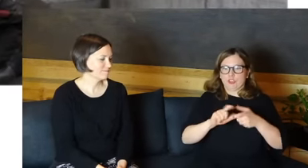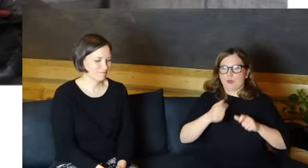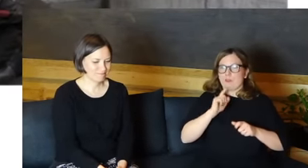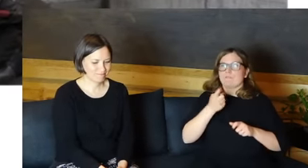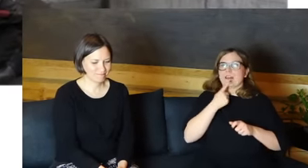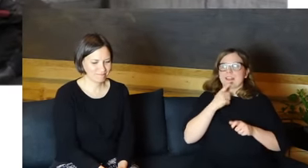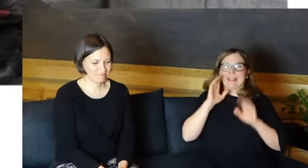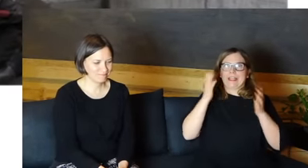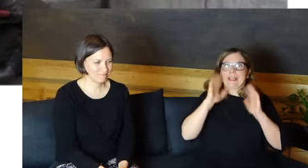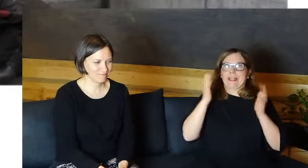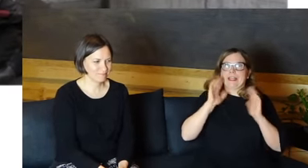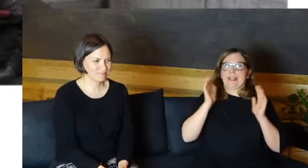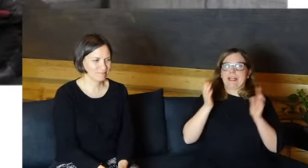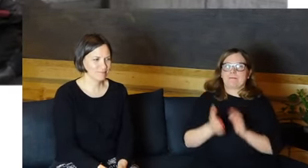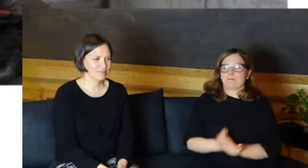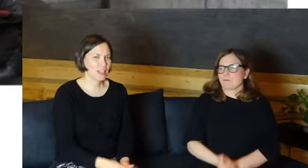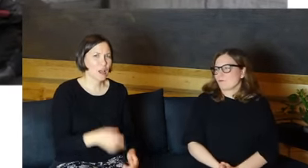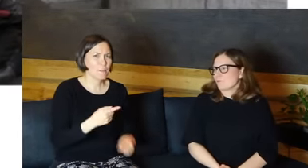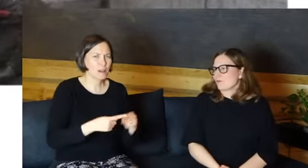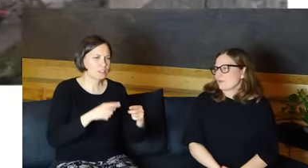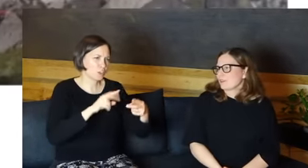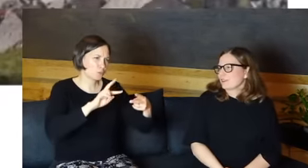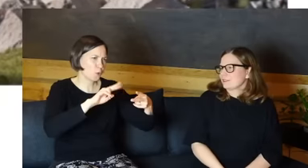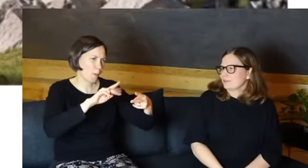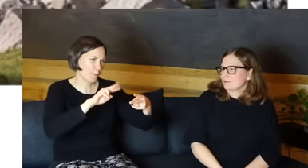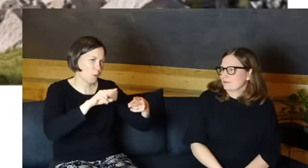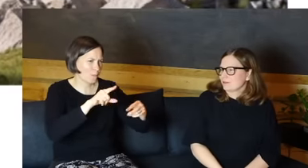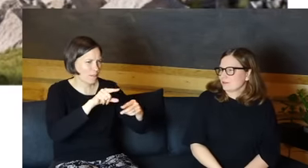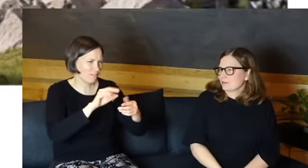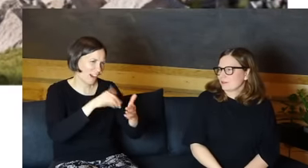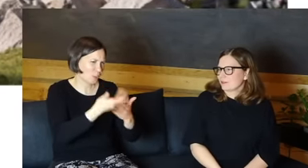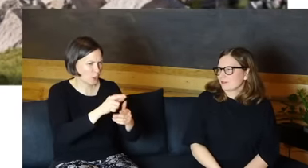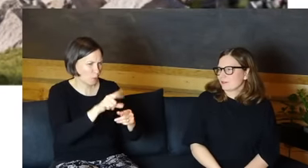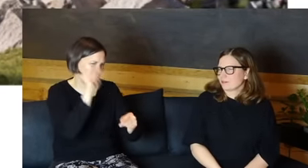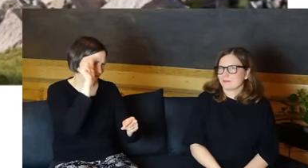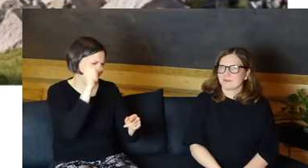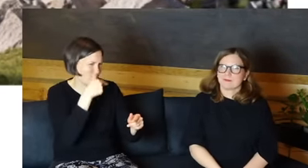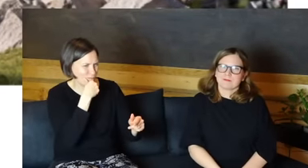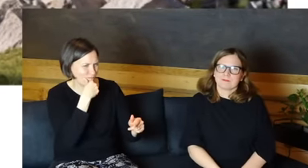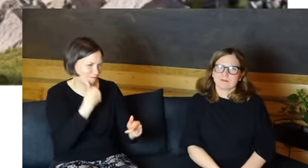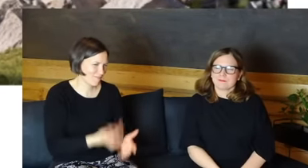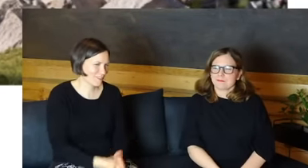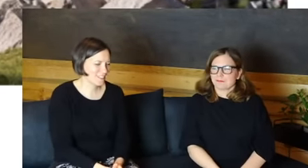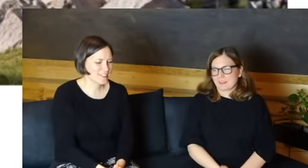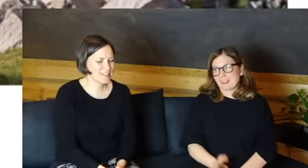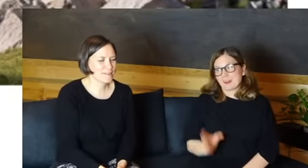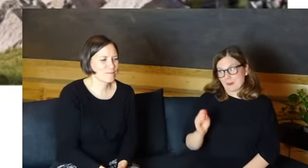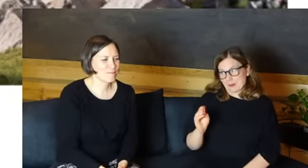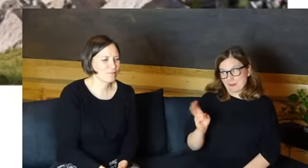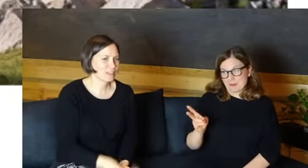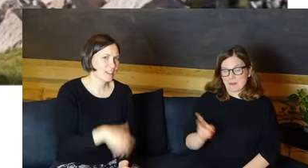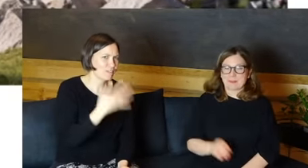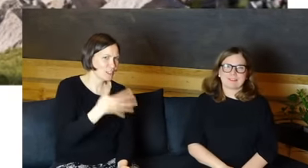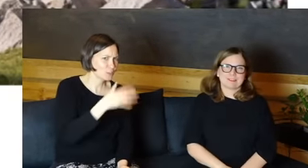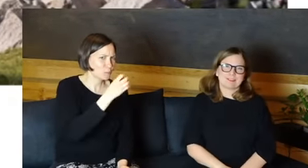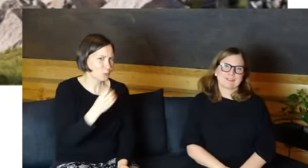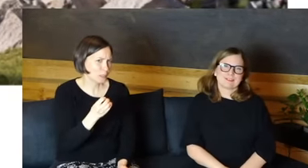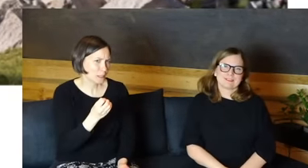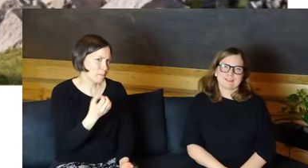Joo, paitsi että mä olisin kyllä loogisesti ottanut jomman, kun mä vaihtoehtoisin ihan vaan silleen. Kyllä, toi antaja. 50%